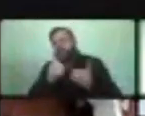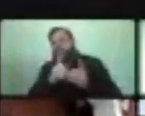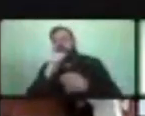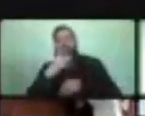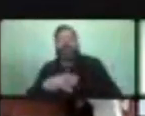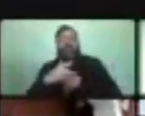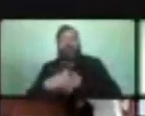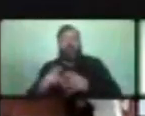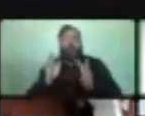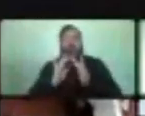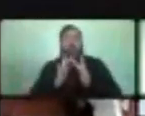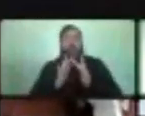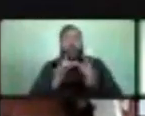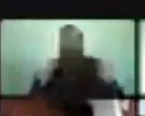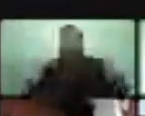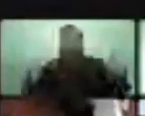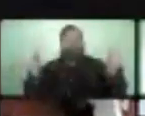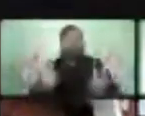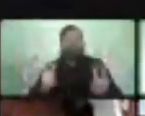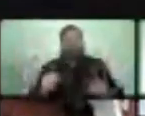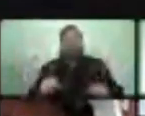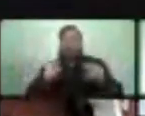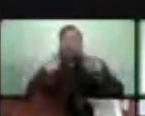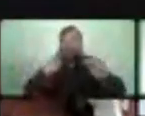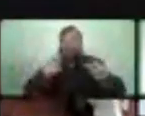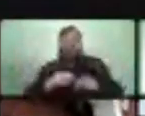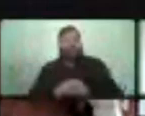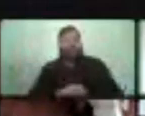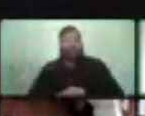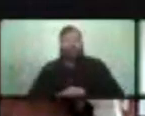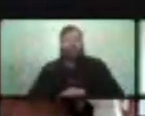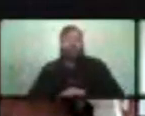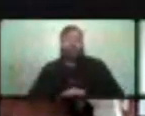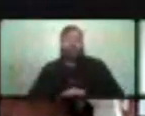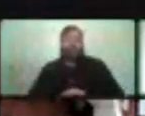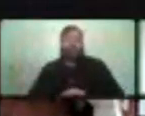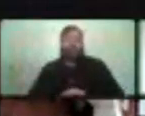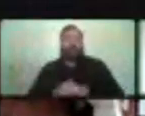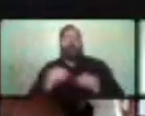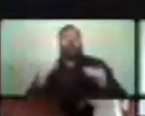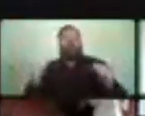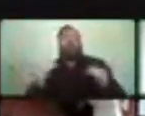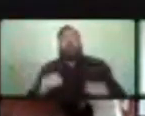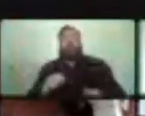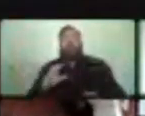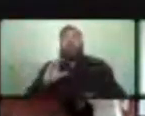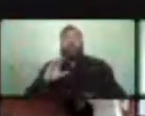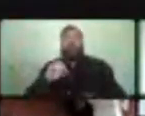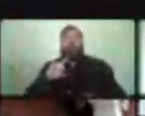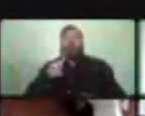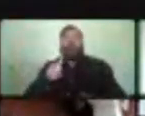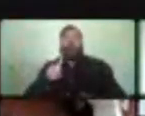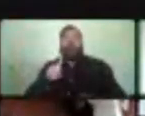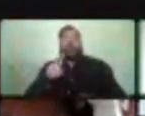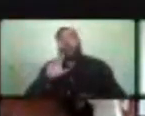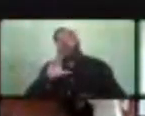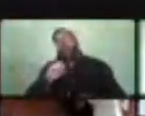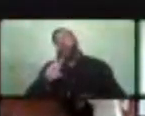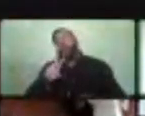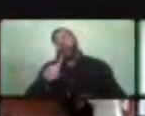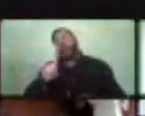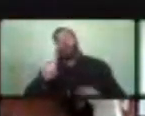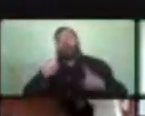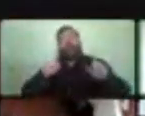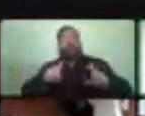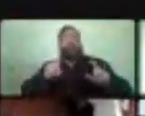katika shule zetu, na watu pia wanaweza kupata taarifa hizi katika tovuti yetu. Kuhusiana na upimaji,